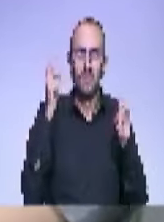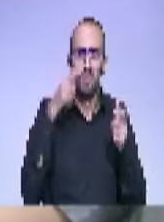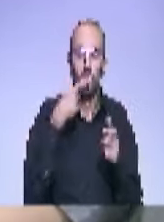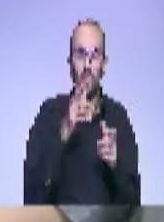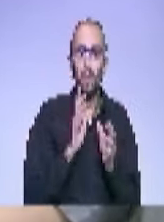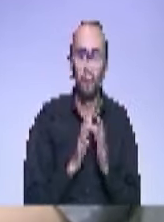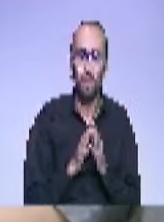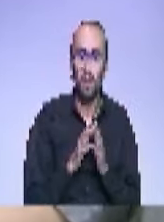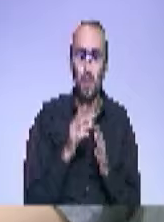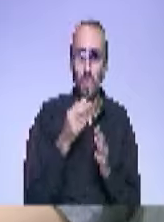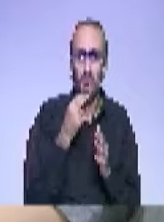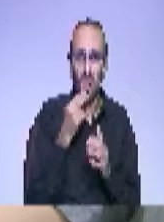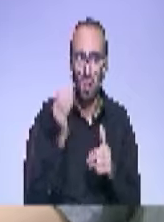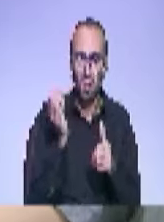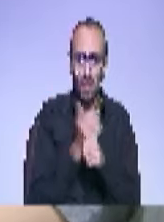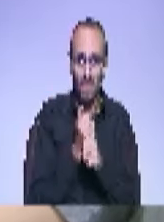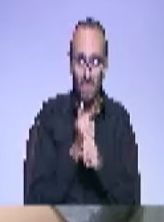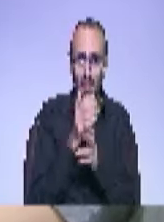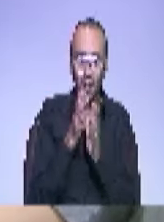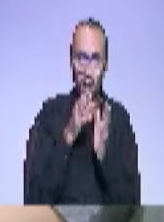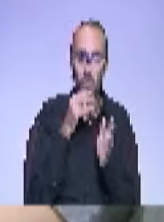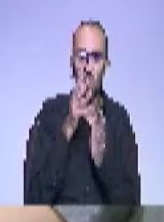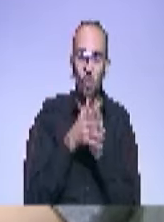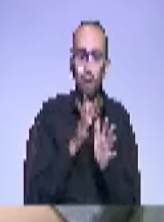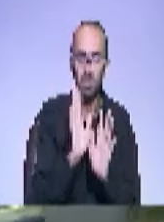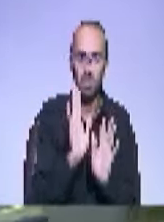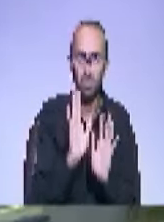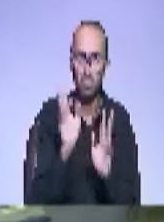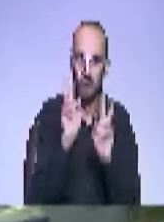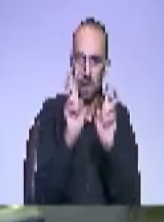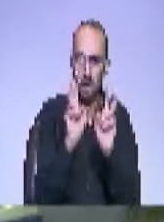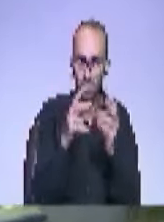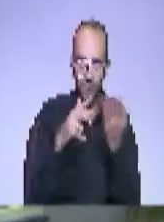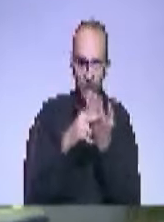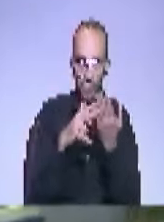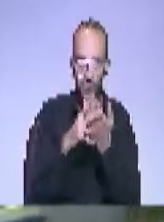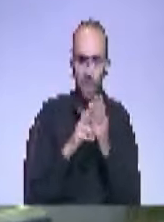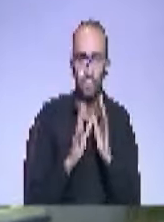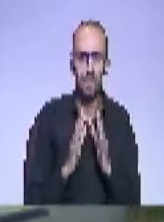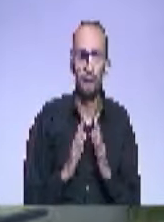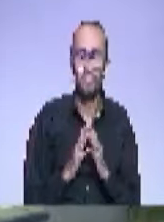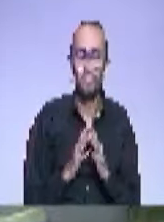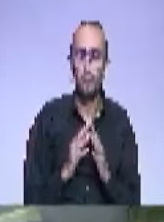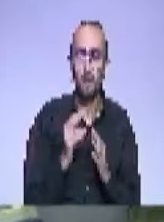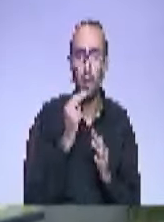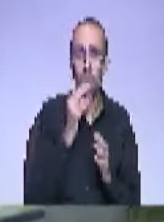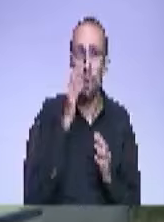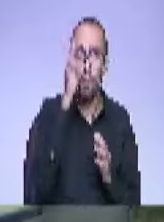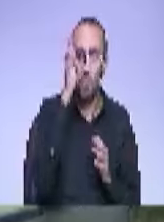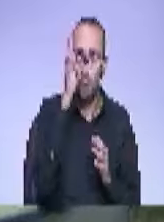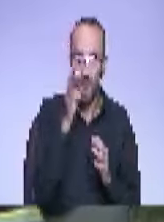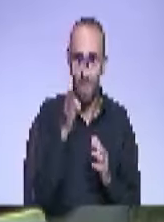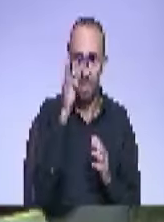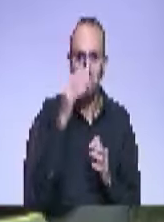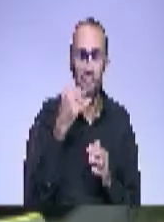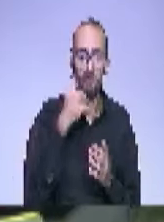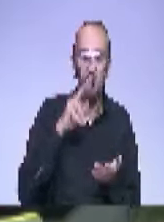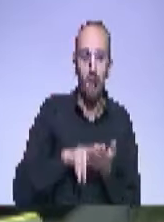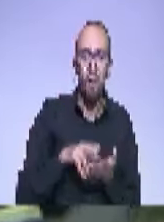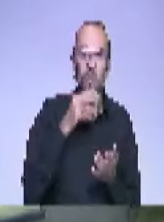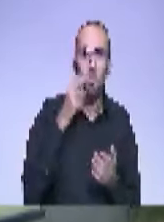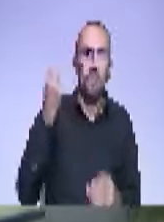وحماية بيهددني احنا لو ما رجعتش. خلاص بس خلاص خلاص خلاص. بص يا نانسي، هو هذا الزوج لا قرار له في حياته.